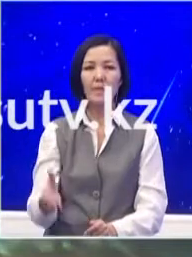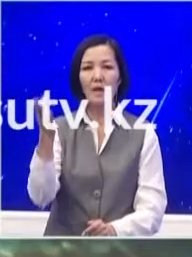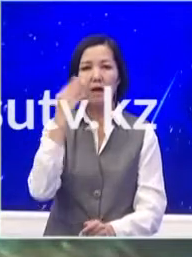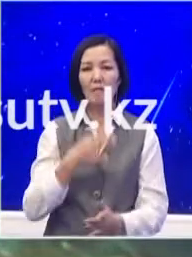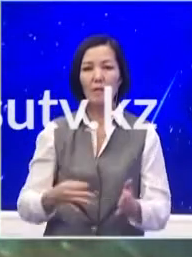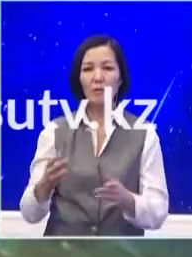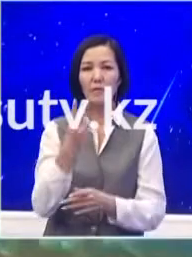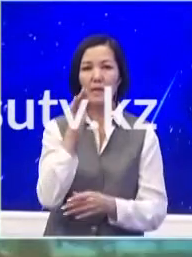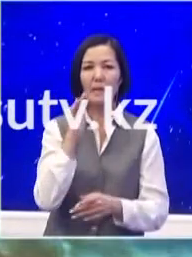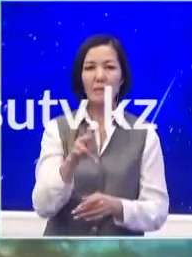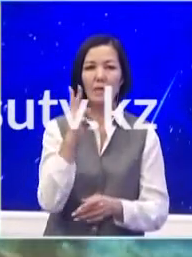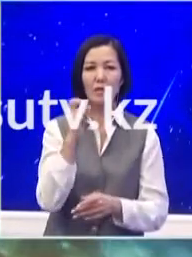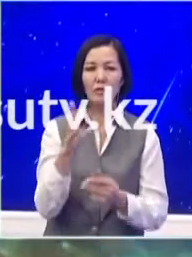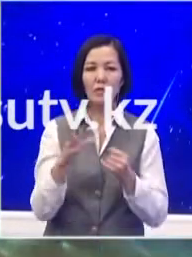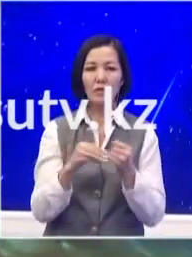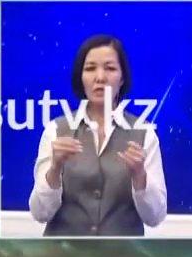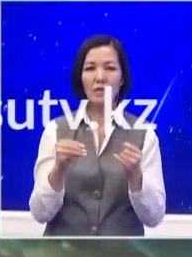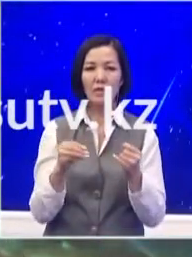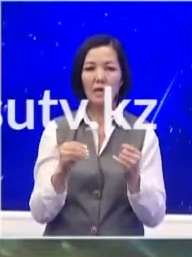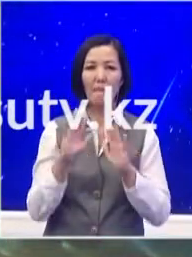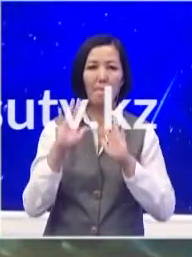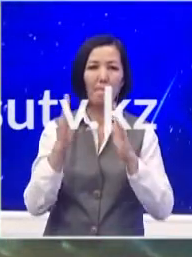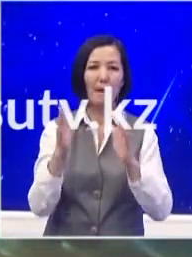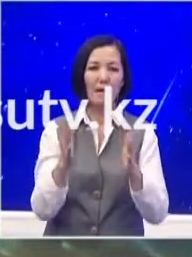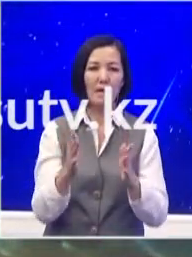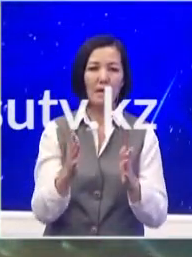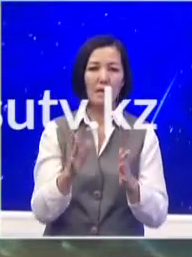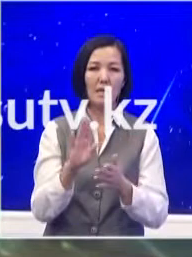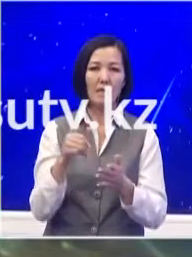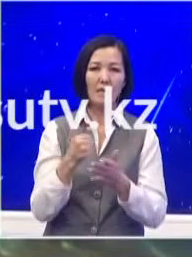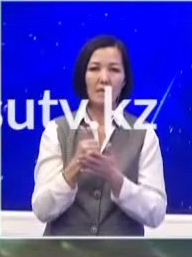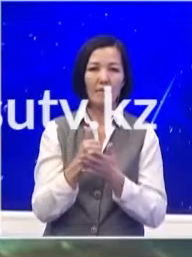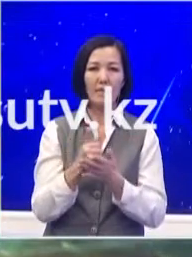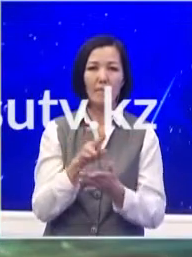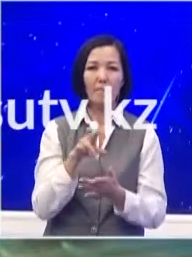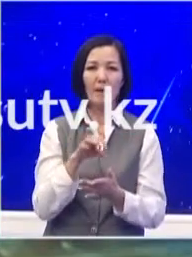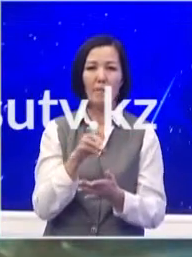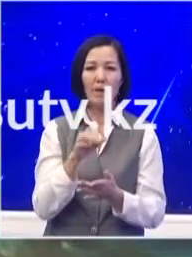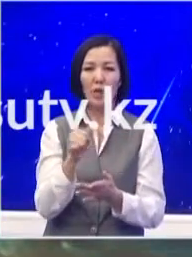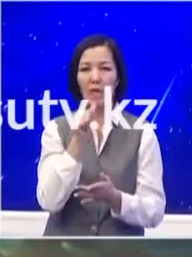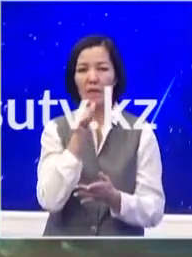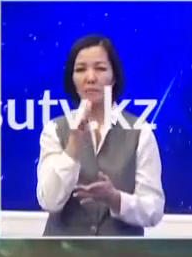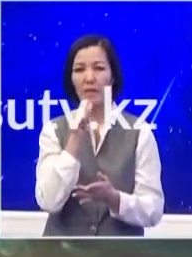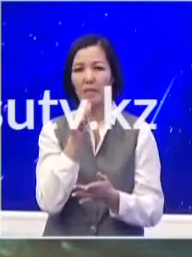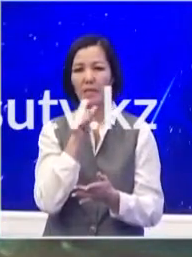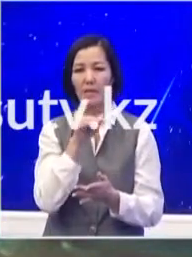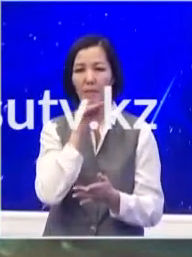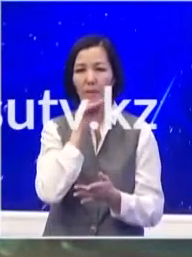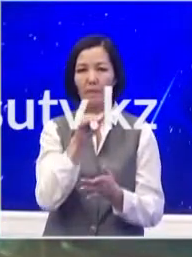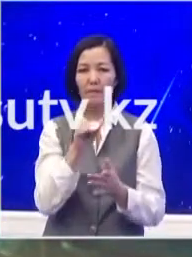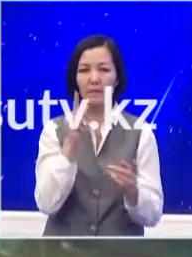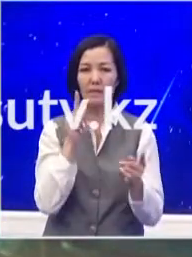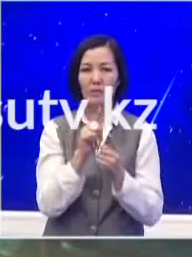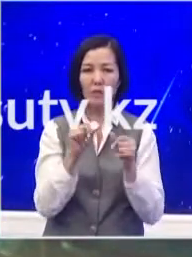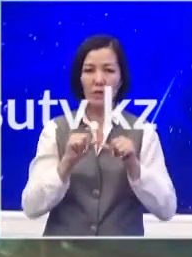Алматы облысының 2200 гектардан аса жері бақ, оның ең негізгісі помология. Эксперименттік алаңда ғалымдар бас қосып, дөңгелек